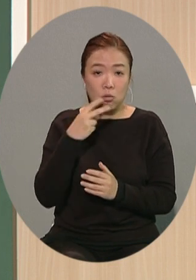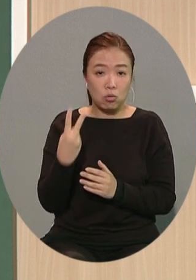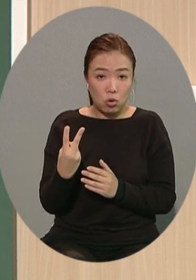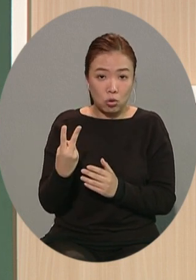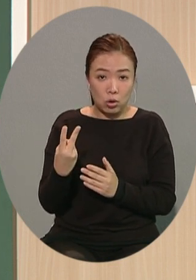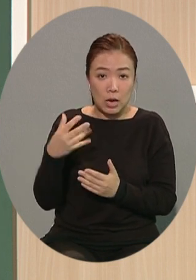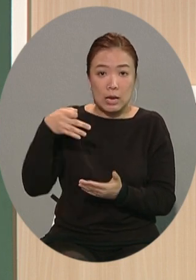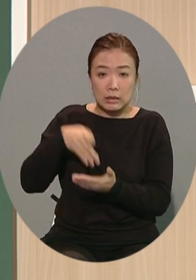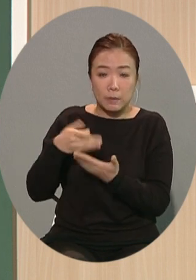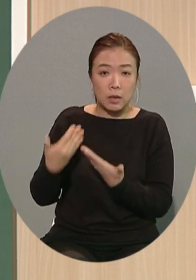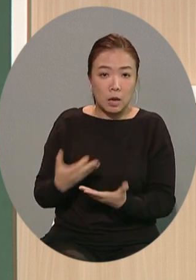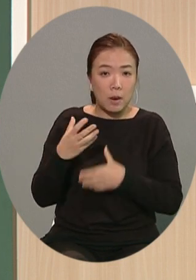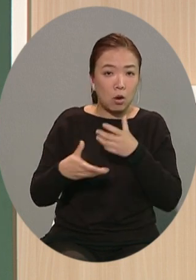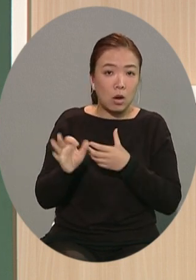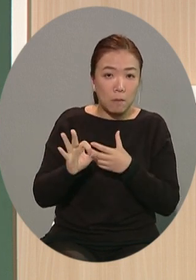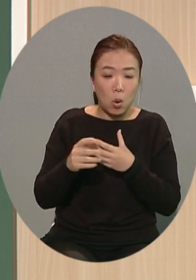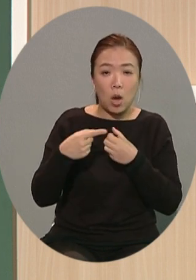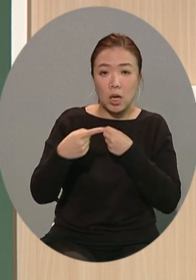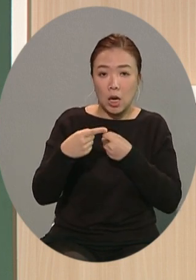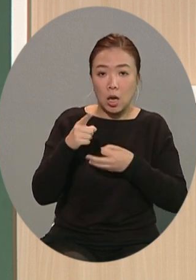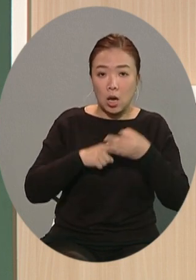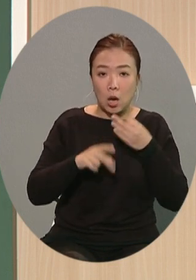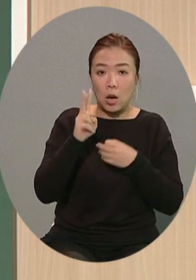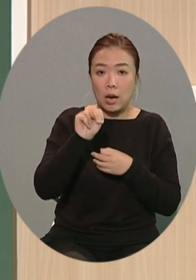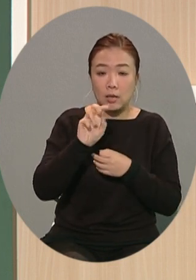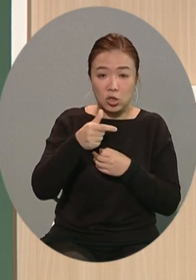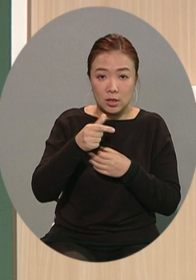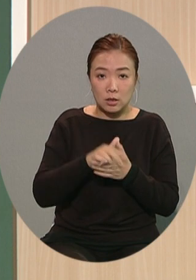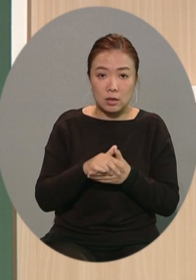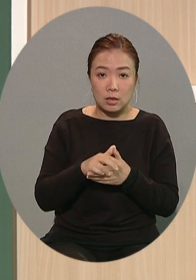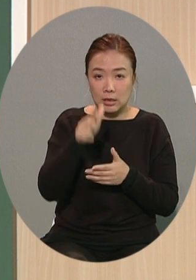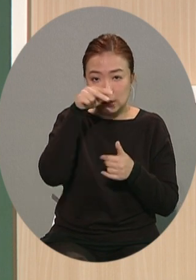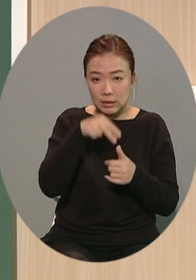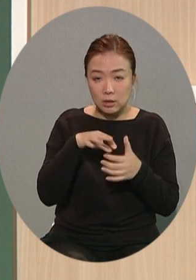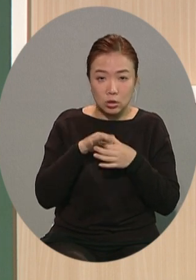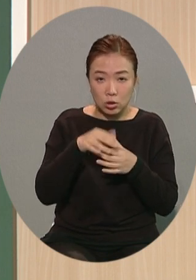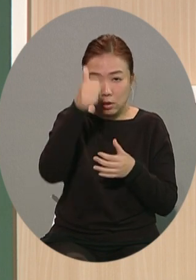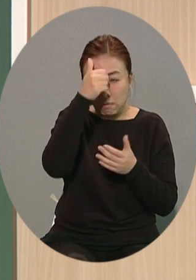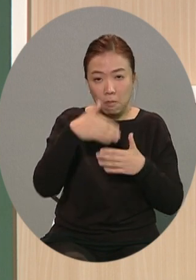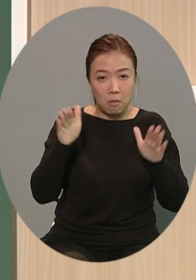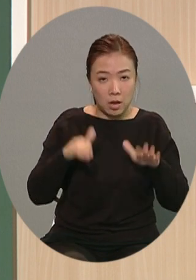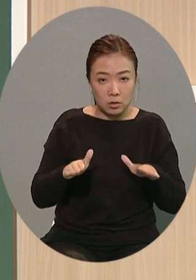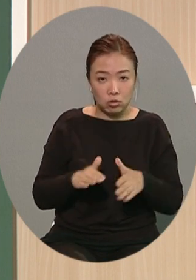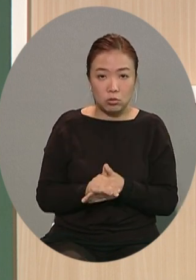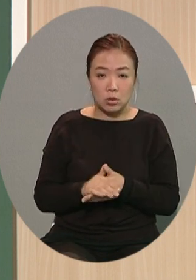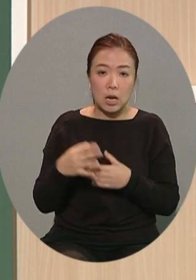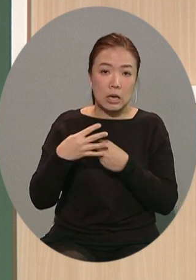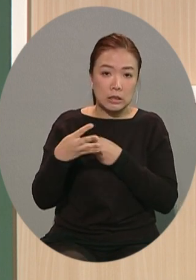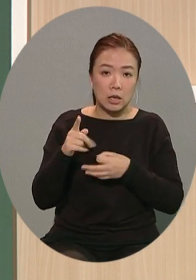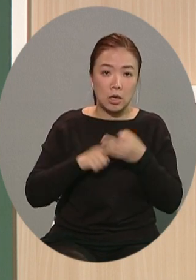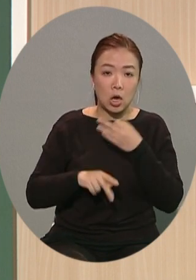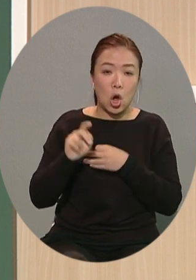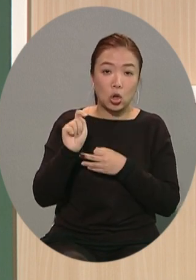唔參與今晚嘅論壇，分別係1號吳定林，政治聯繫民主黨民主動力，以及係4號董建